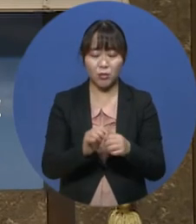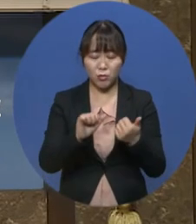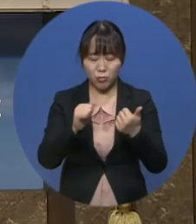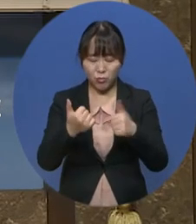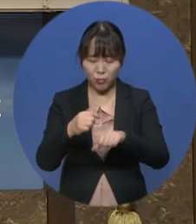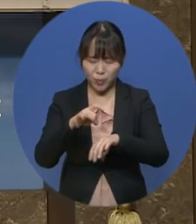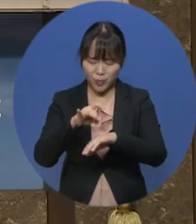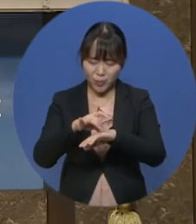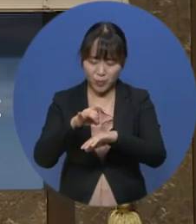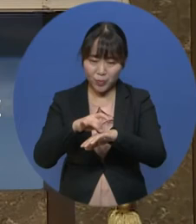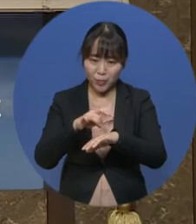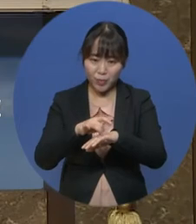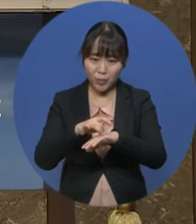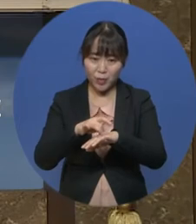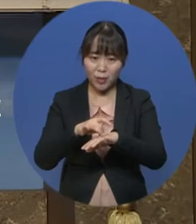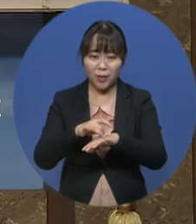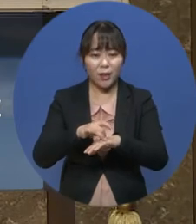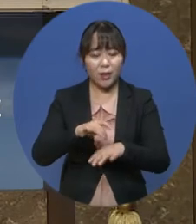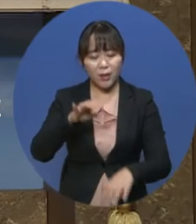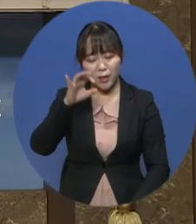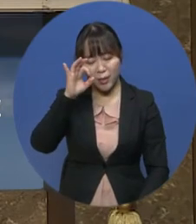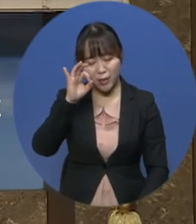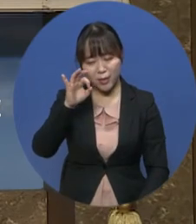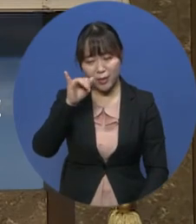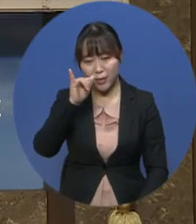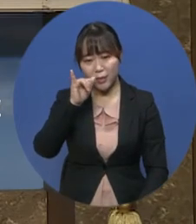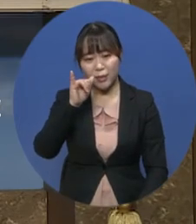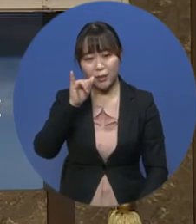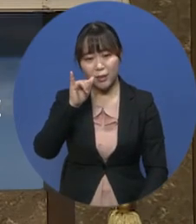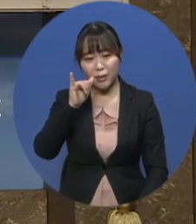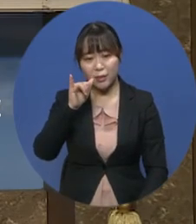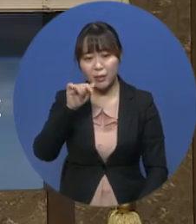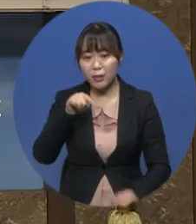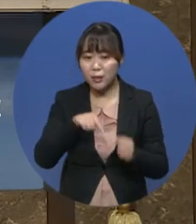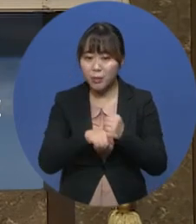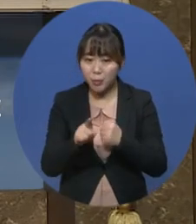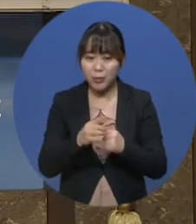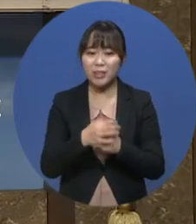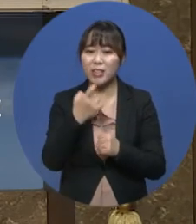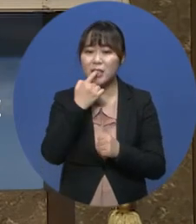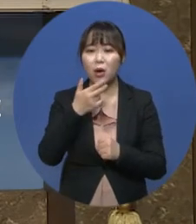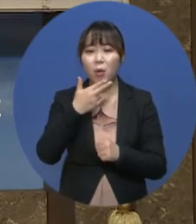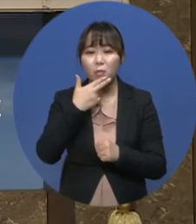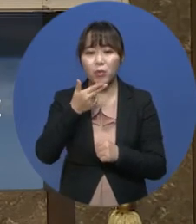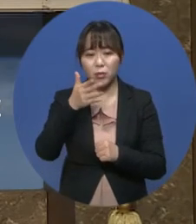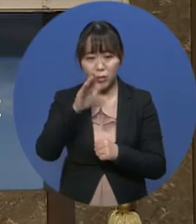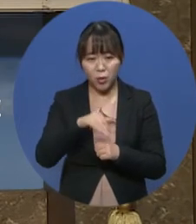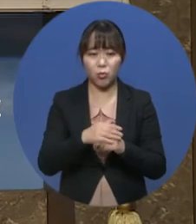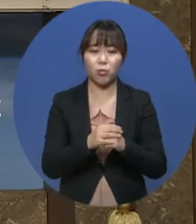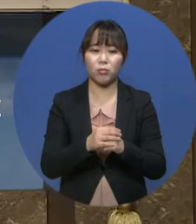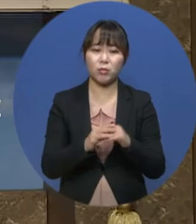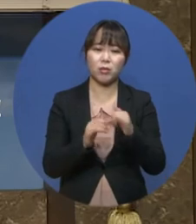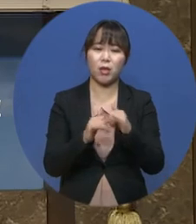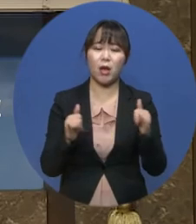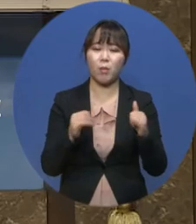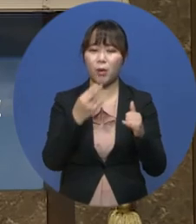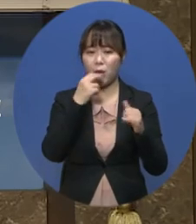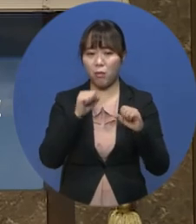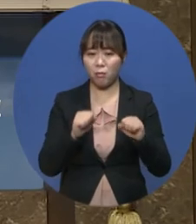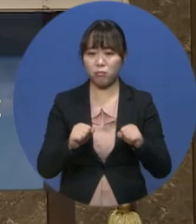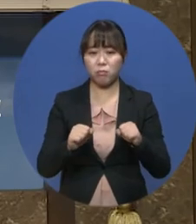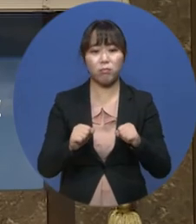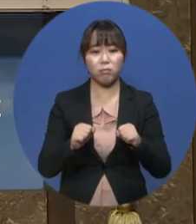죽은 그런 6월이 있었어요 그건 뭘 의미 하냐면 이가 없는데도 사람을 살 수가